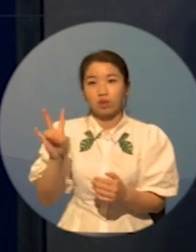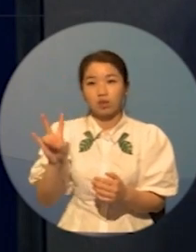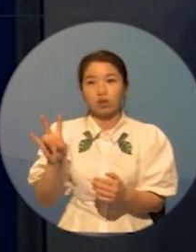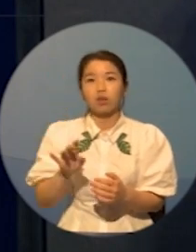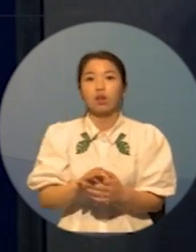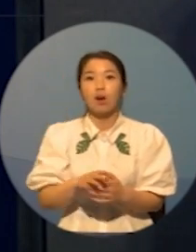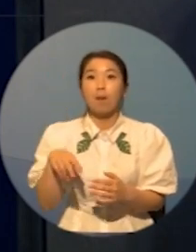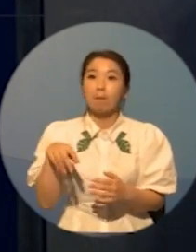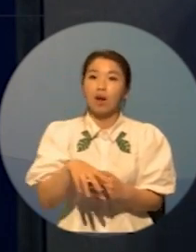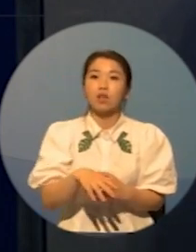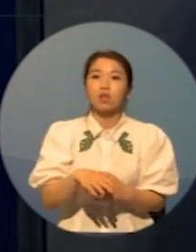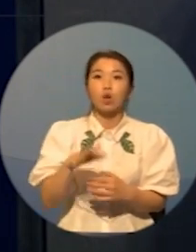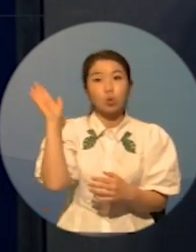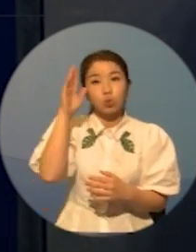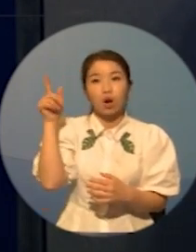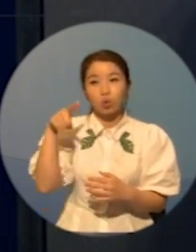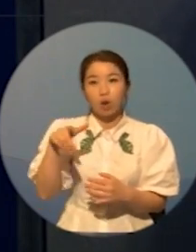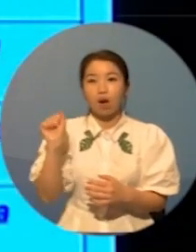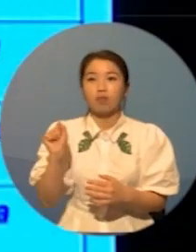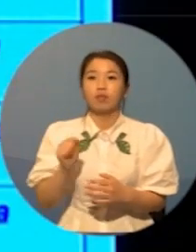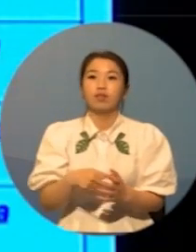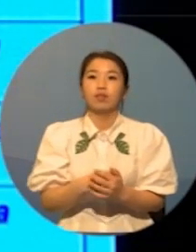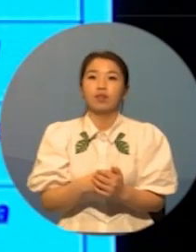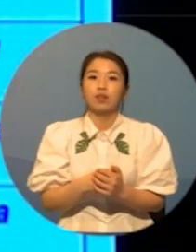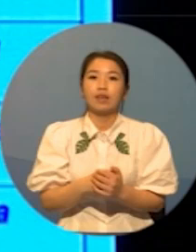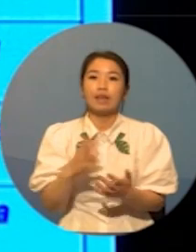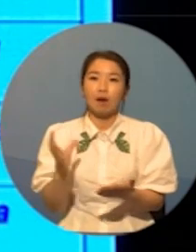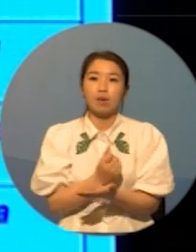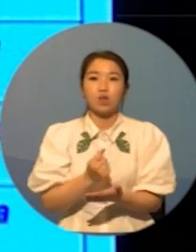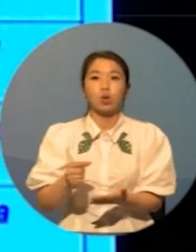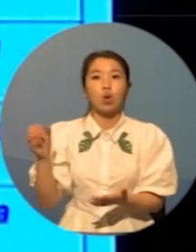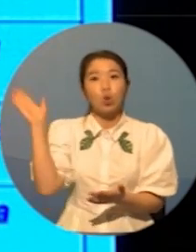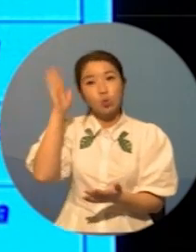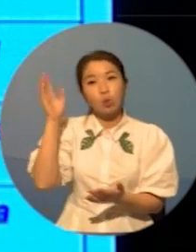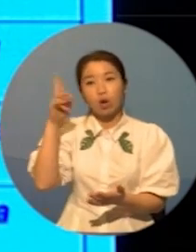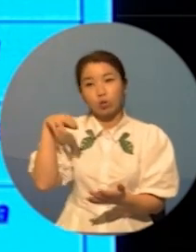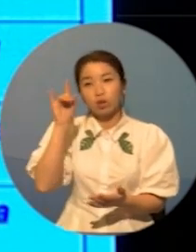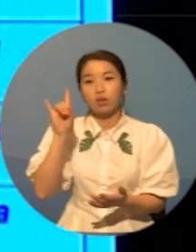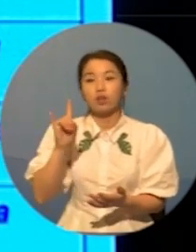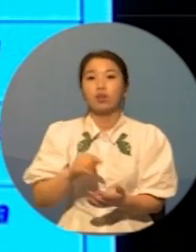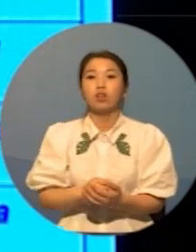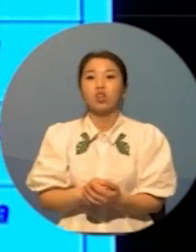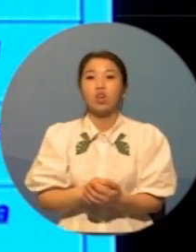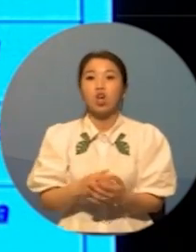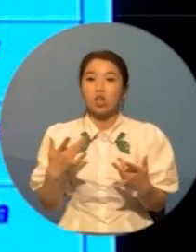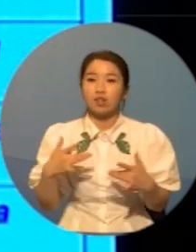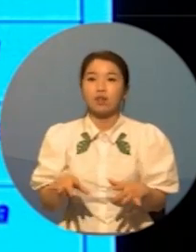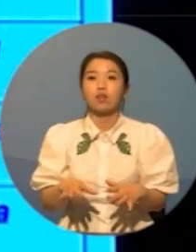суғарудың, барыс суғаруға, табыс суғаруды,